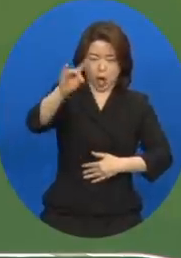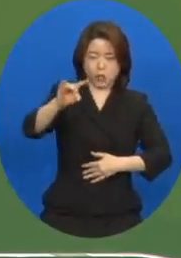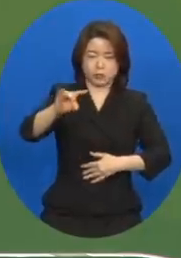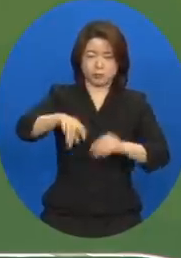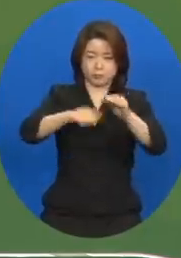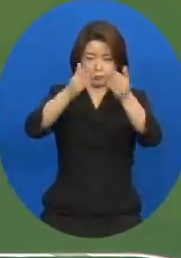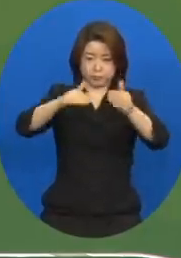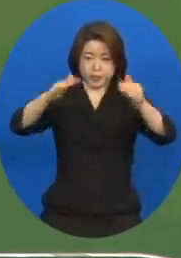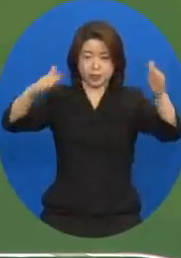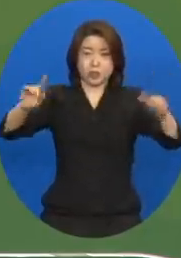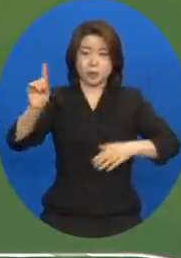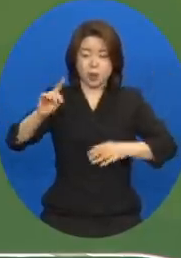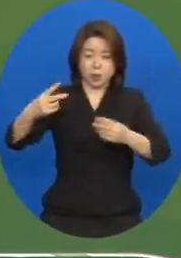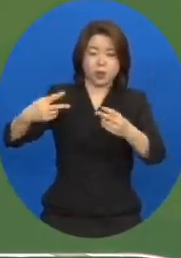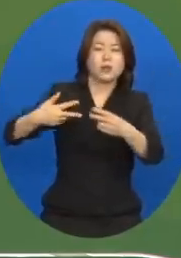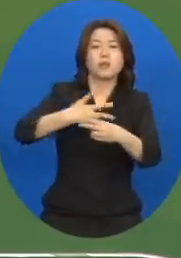여리고성부터